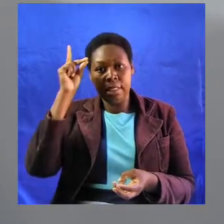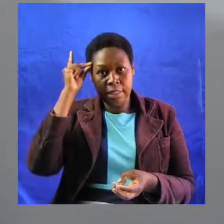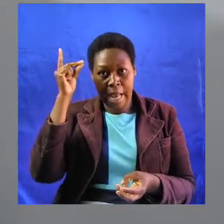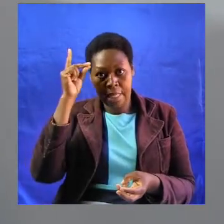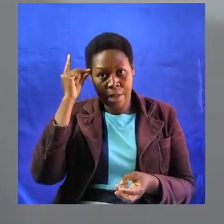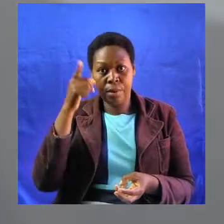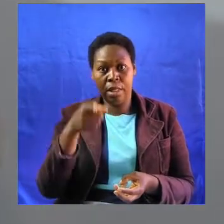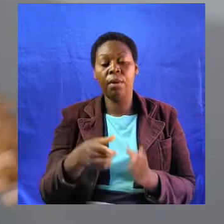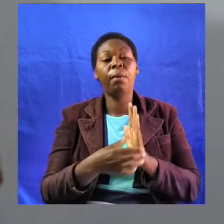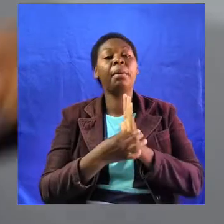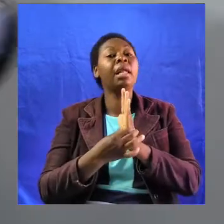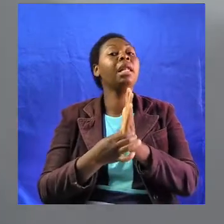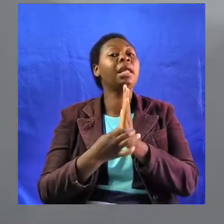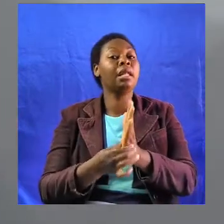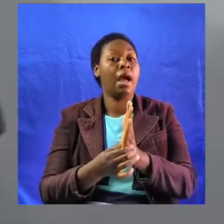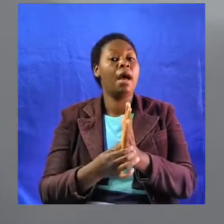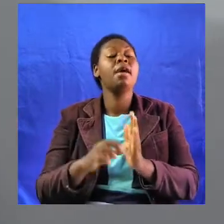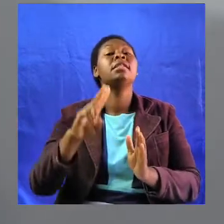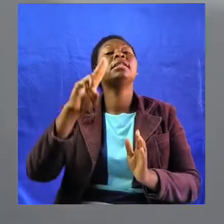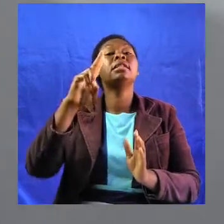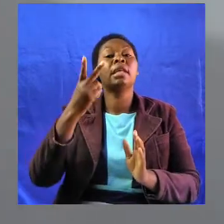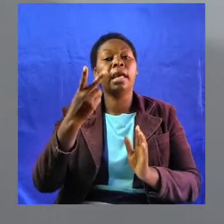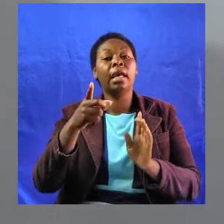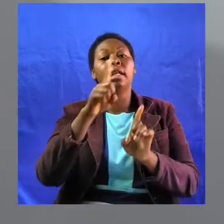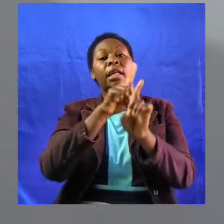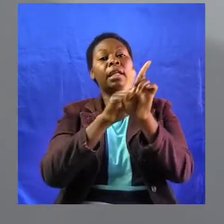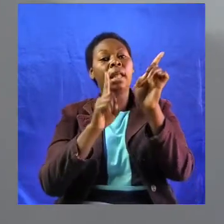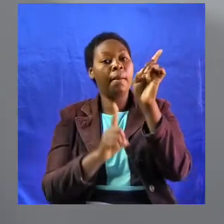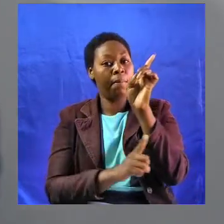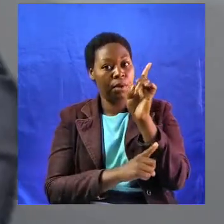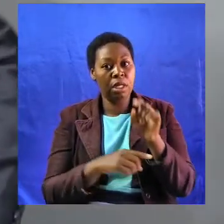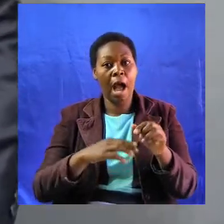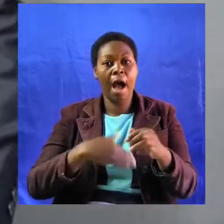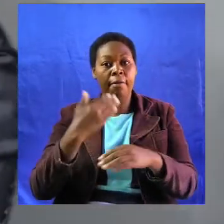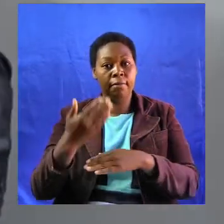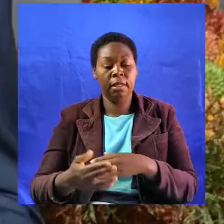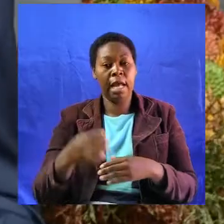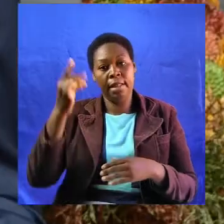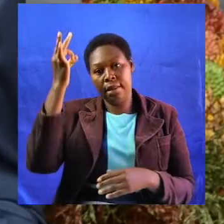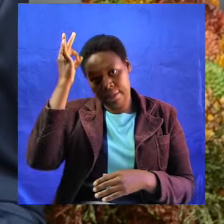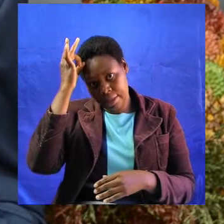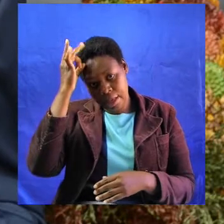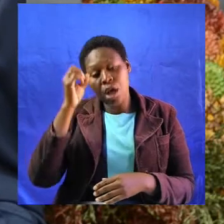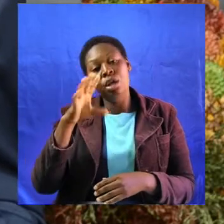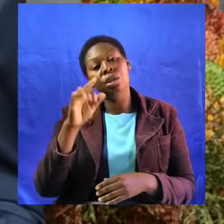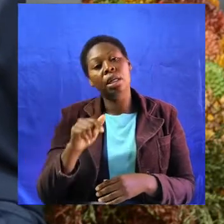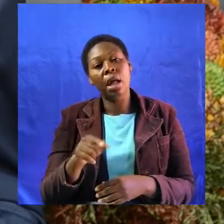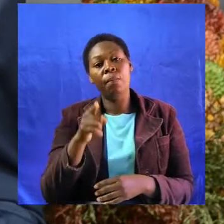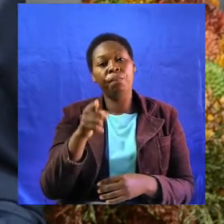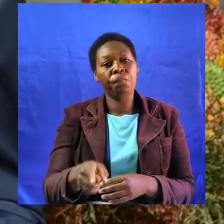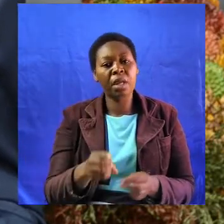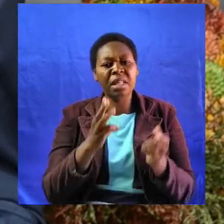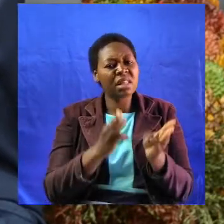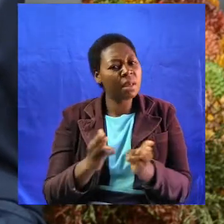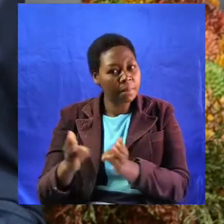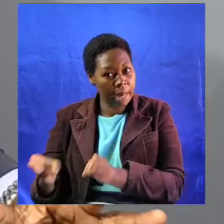mukuru wavo aite ye second in command after inini. Saka ndo zvirikunzi na Gabriel kakuronga kaitwa hurumende